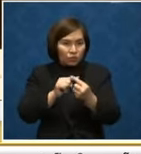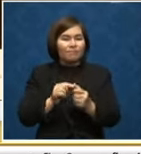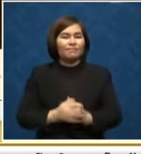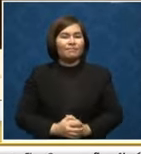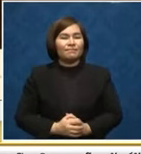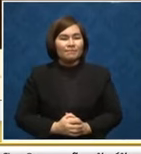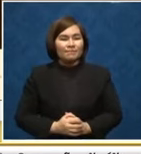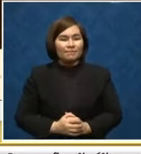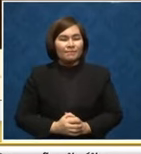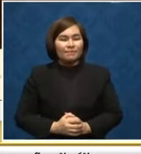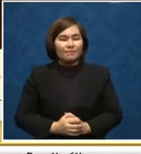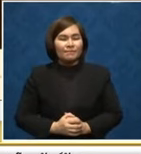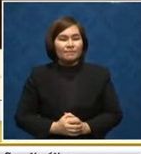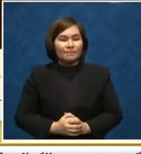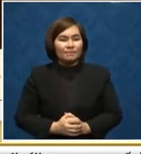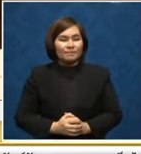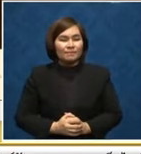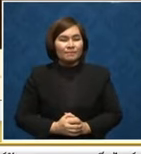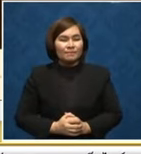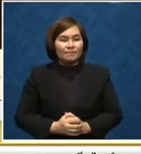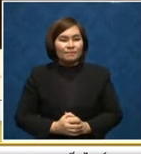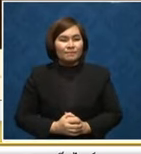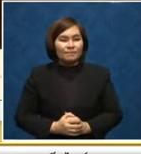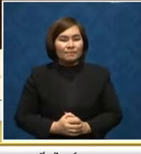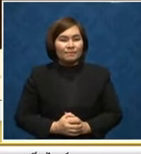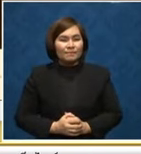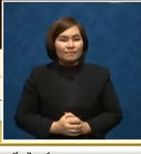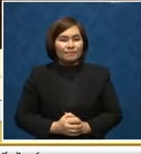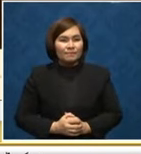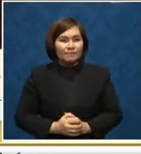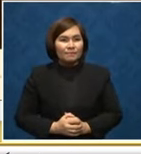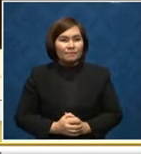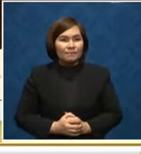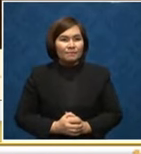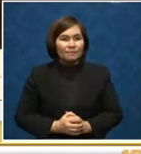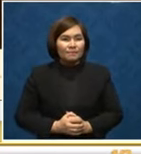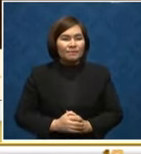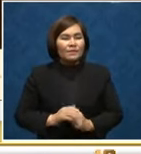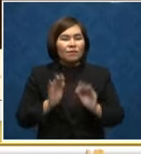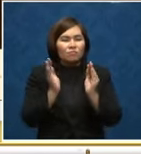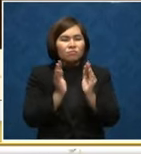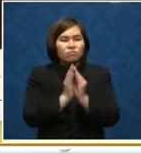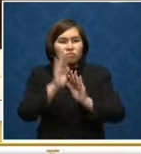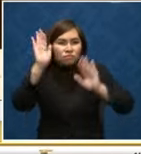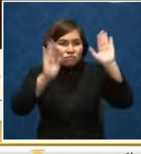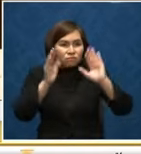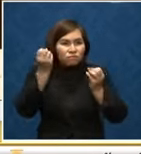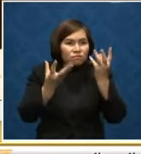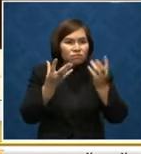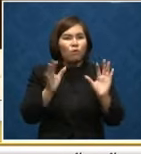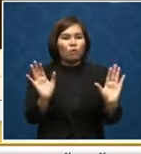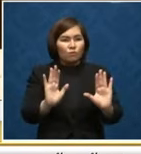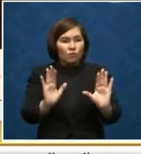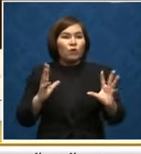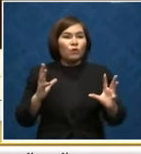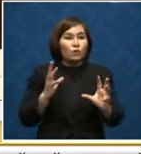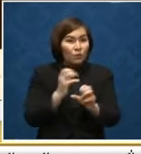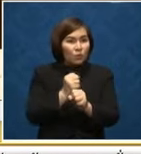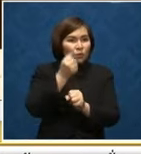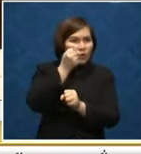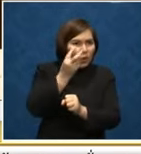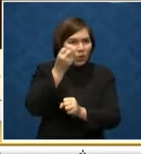านี้ครับถ้าอย่างนั้นผมคงจะไม่ต้องโหวตกันนะครับว่าจะเป็น2วัน